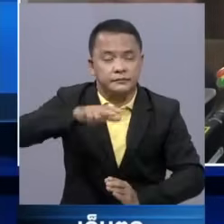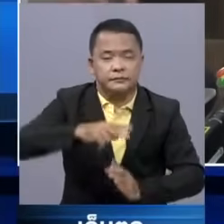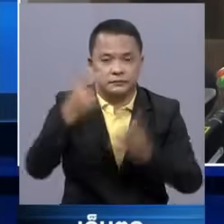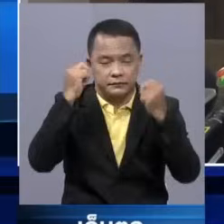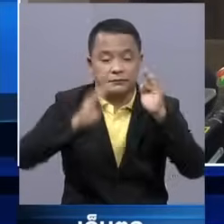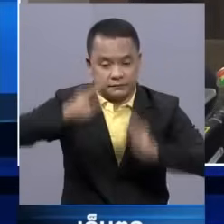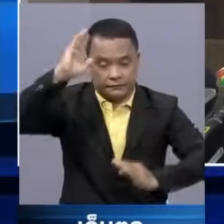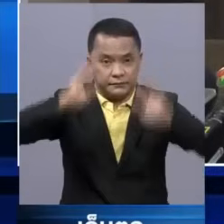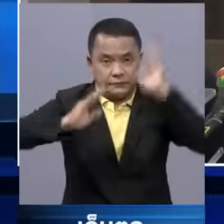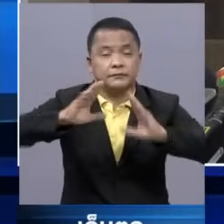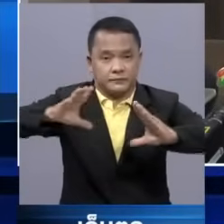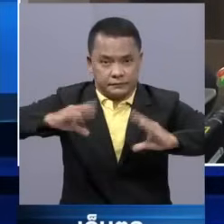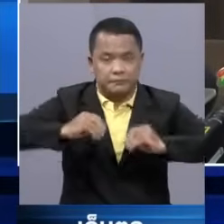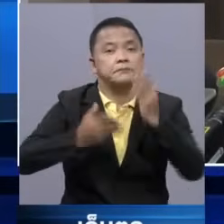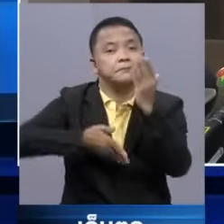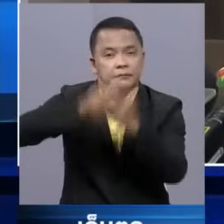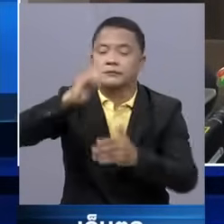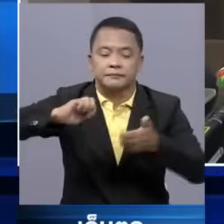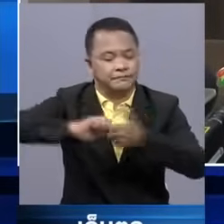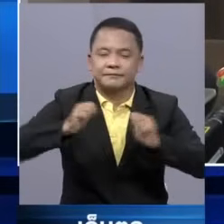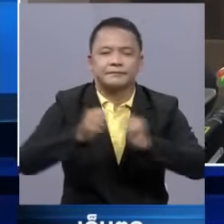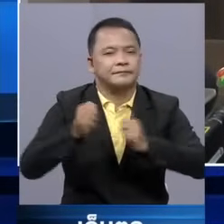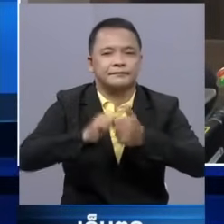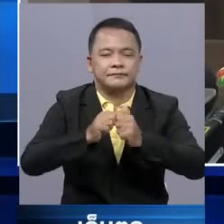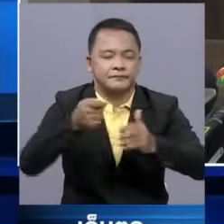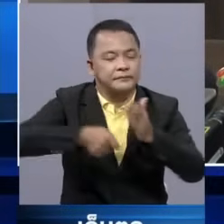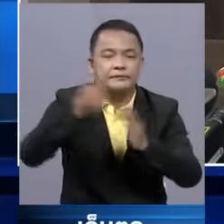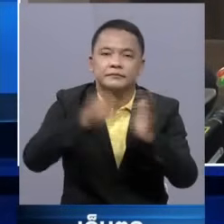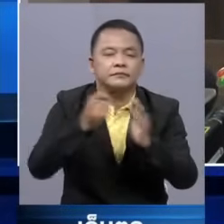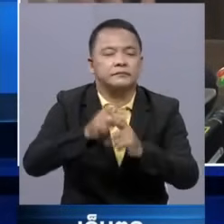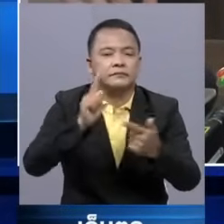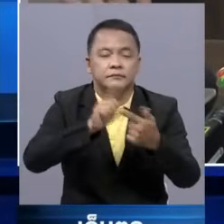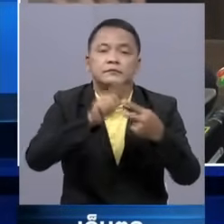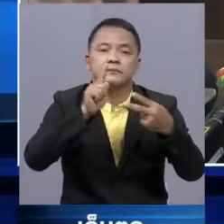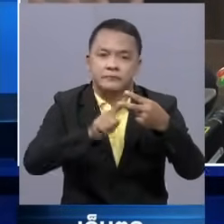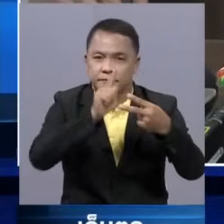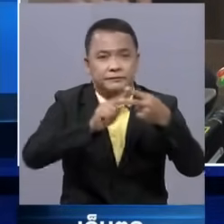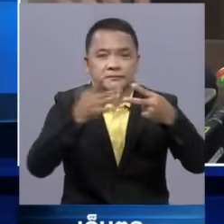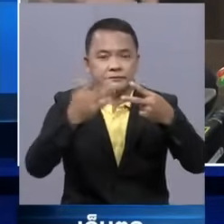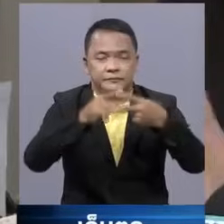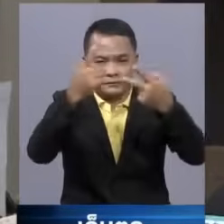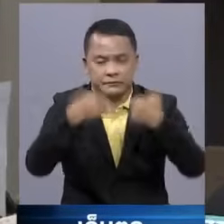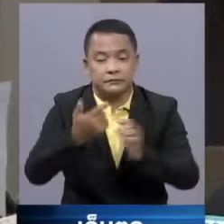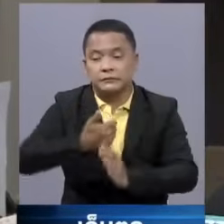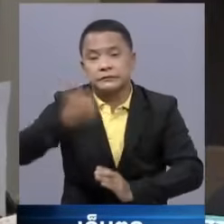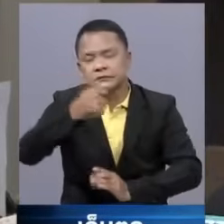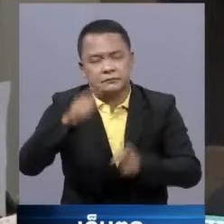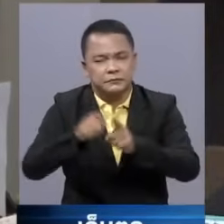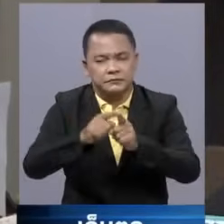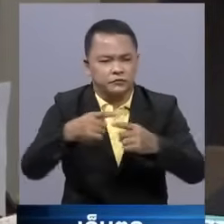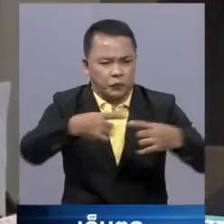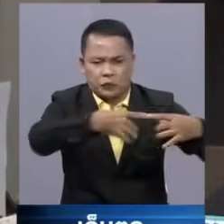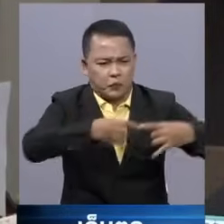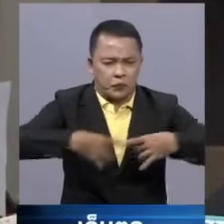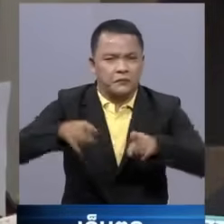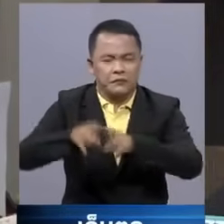จะยกขึ้นมาให้โหวตเนี่ยน่าจะผ่านไม่ได้มีปัญหาอะไรเพราะว่าไม่ได้ติดเงื่อนไขใน 2เรื่องที่ว่านั้นเนี่ยนะครับขณะเดียวกันคนอื่นๆเองก็มองว่าเสียงแตกเหมือนกัน